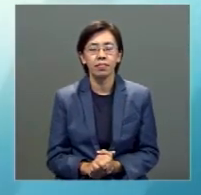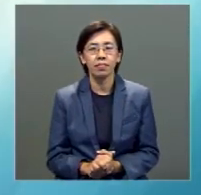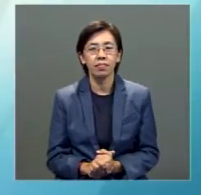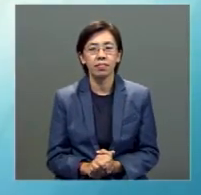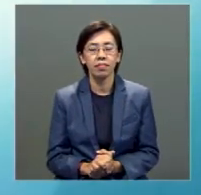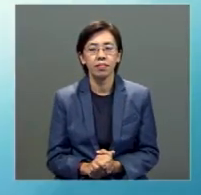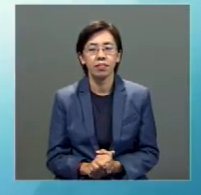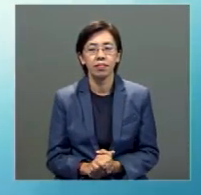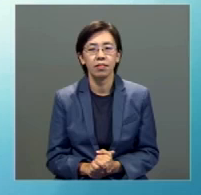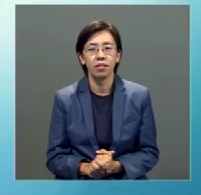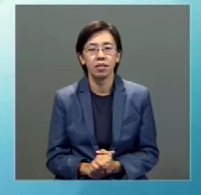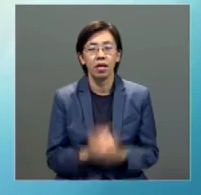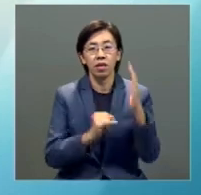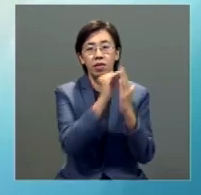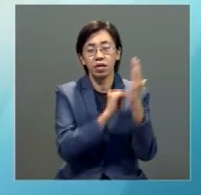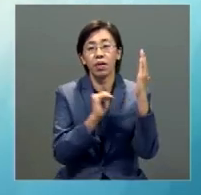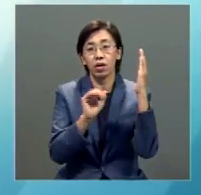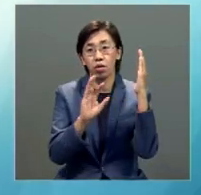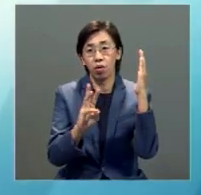นะครับซึ่งวันนี้ก็ต้องขอบคุณผู้ที่ดูแลในฝั่งของภาคโรงพยาบาลต่างๆทั้งภาครัฐและเอกชนนะครับที่ช่วยกันดูแลตรงนี้ก็ทำให้จำนวนเตียงเราก็ว่าลงได้เยอะขึ้นนะครับก็มีรายที่เป็นสะสมอยู่ใน68